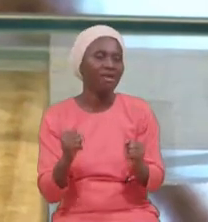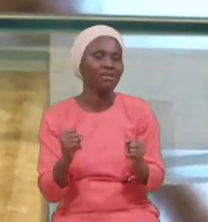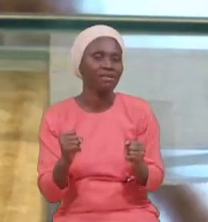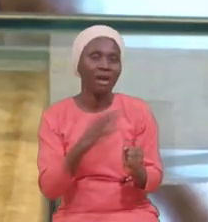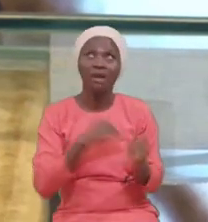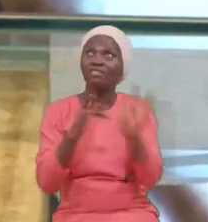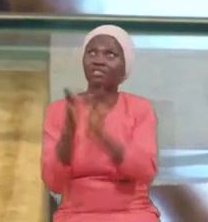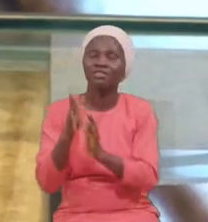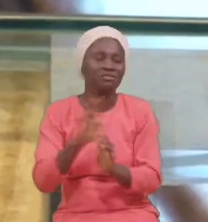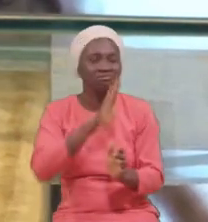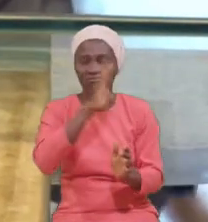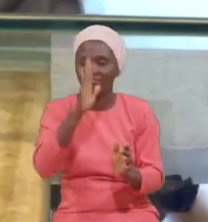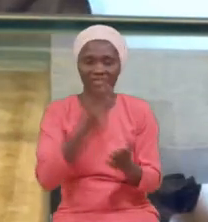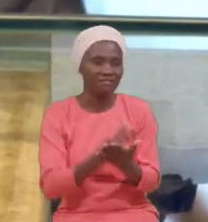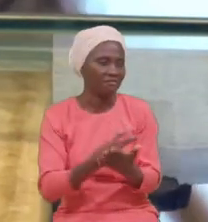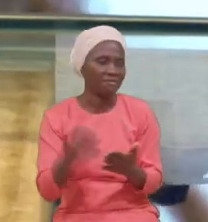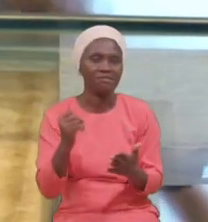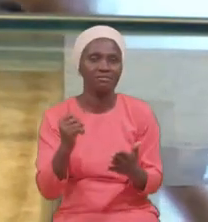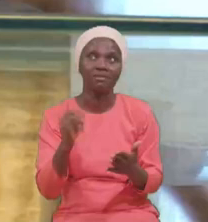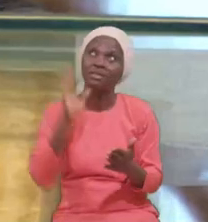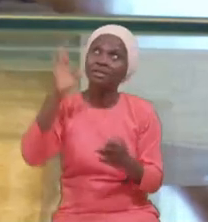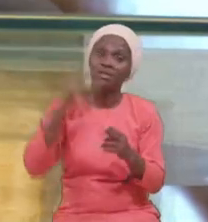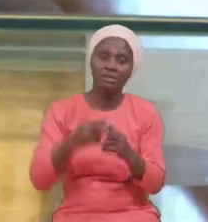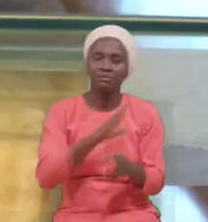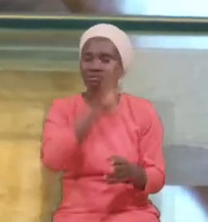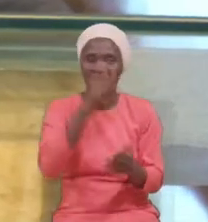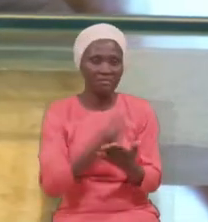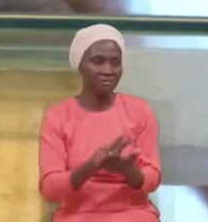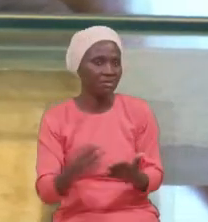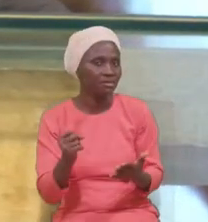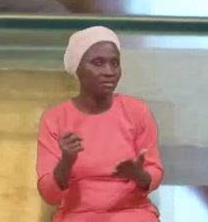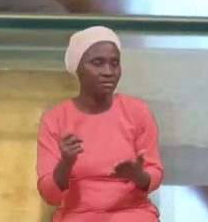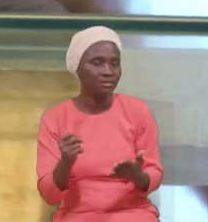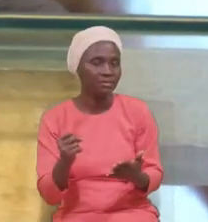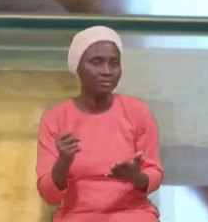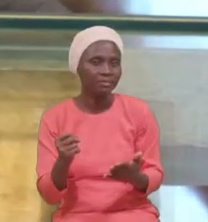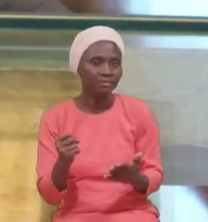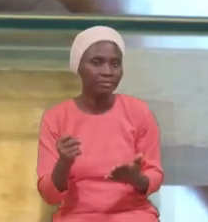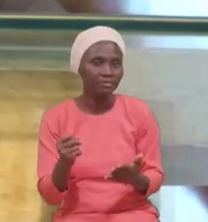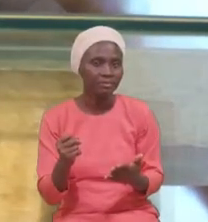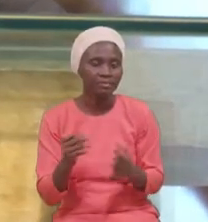que Jésus n'échoue jamais. Son nom ne faillit jamais.